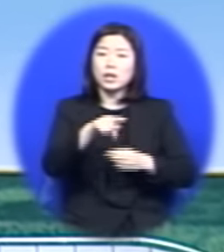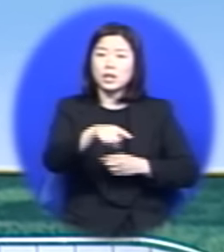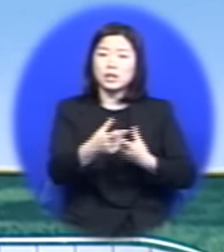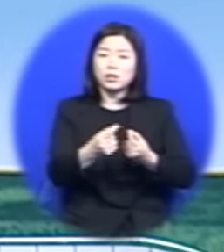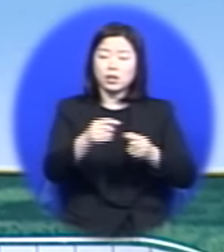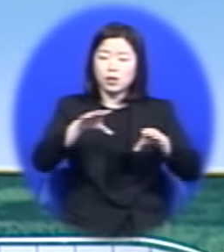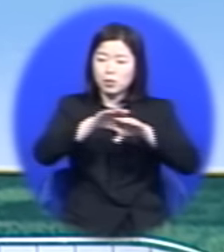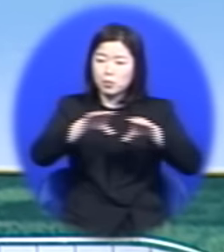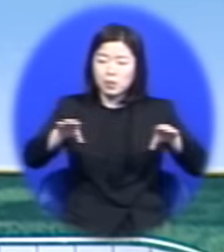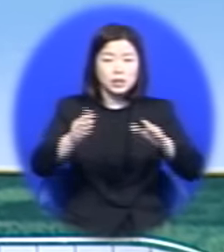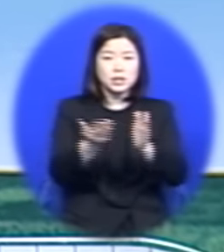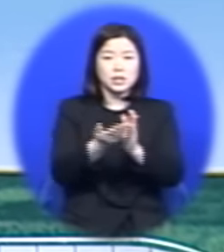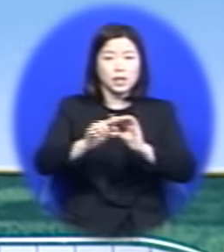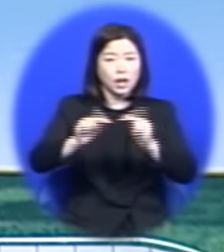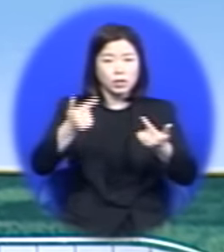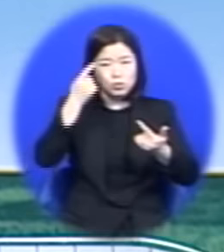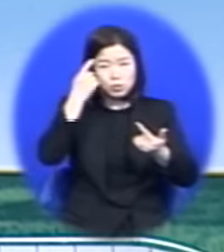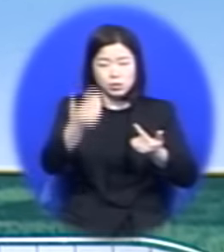불공평할 수가 있나?